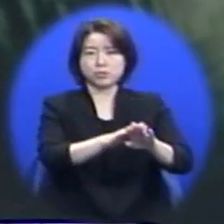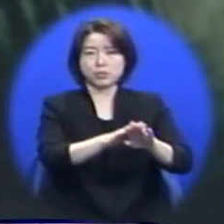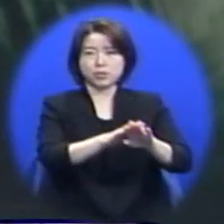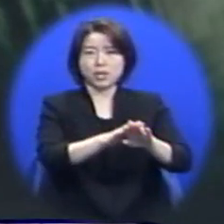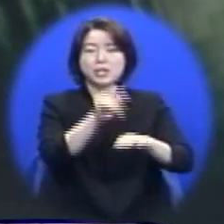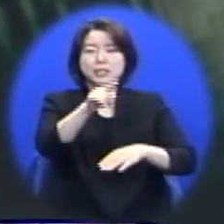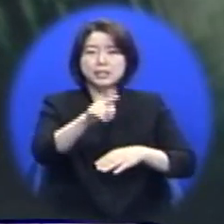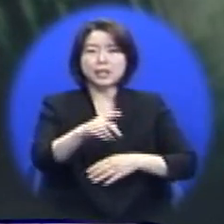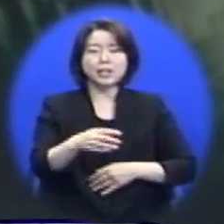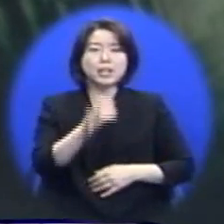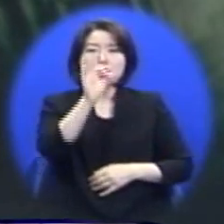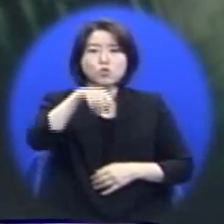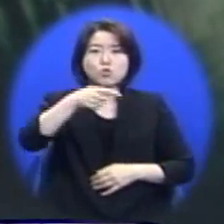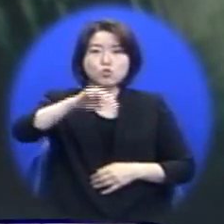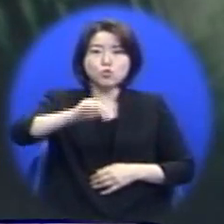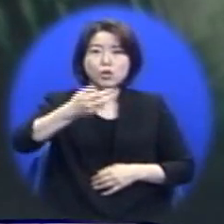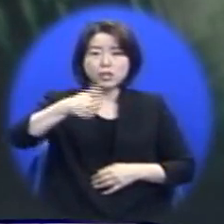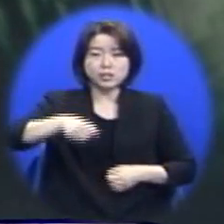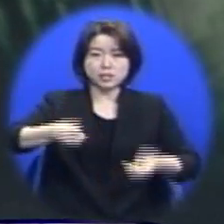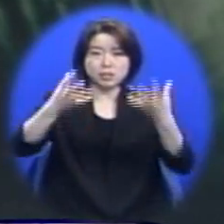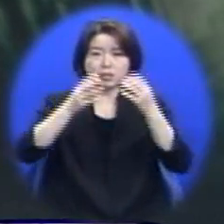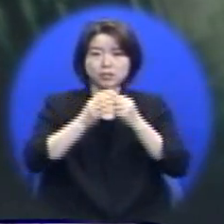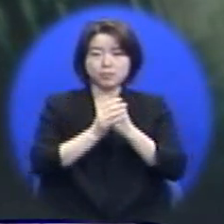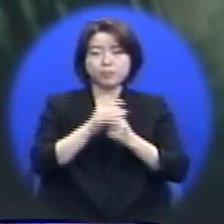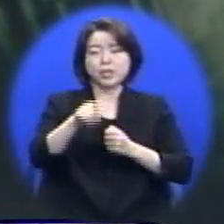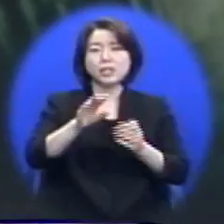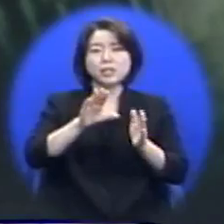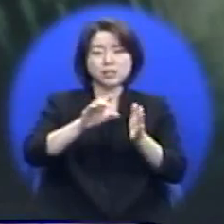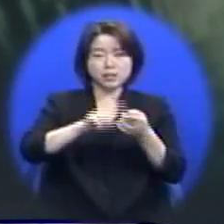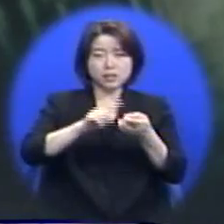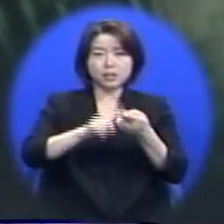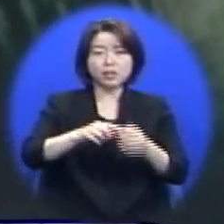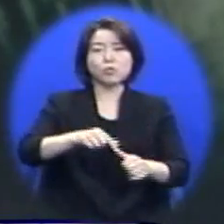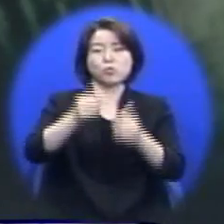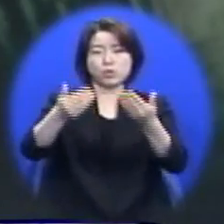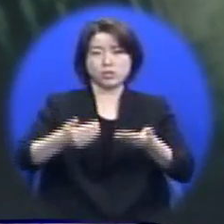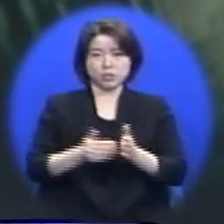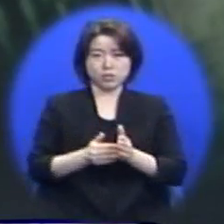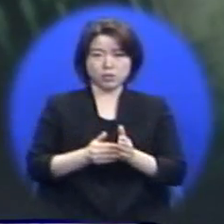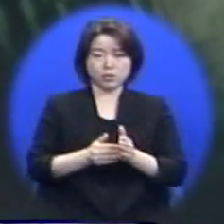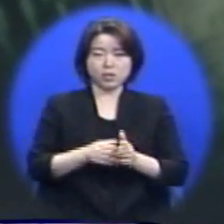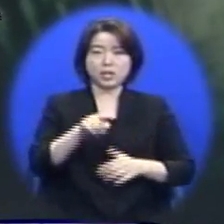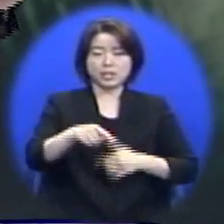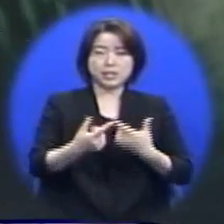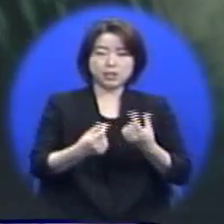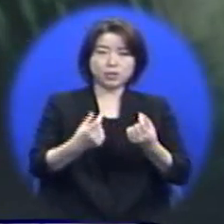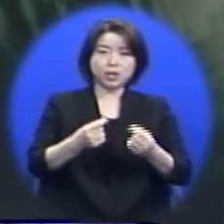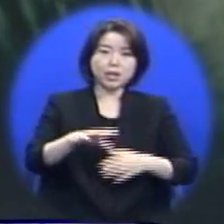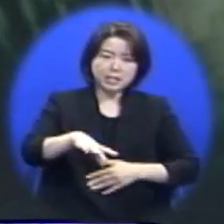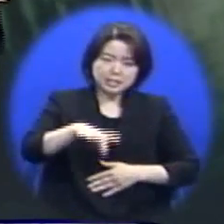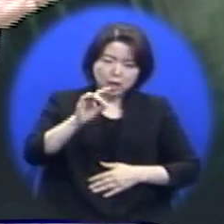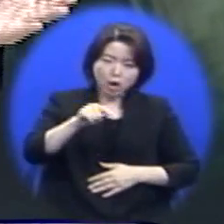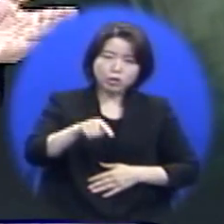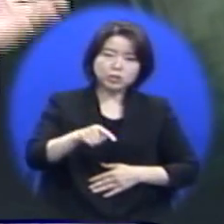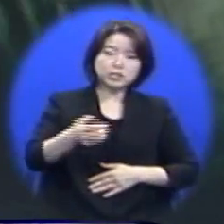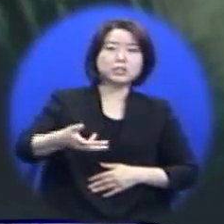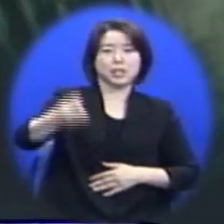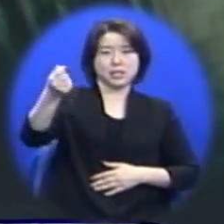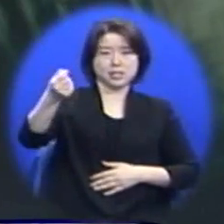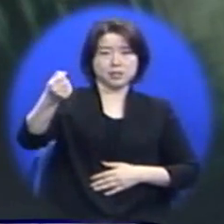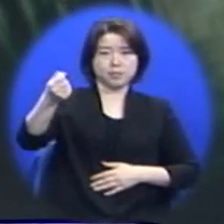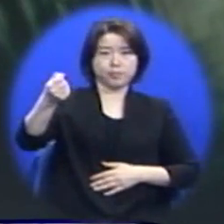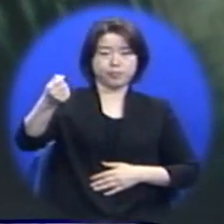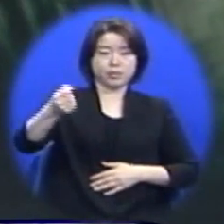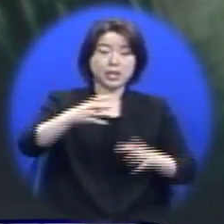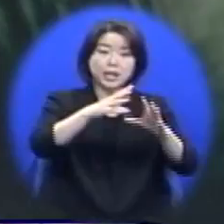주셨어요. 그리고는 하나님이 모든 첫 것은 다 내 것이라. 이스라엘 백성들의 모든 첫 것도 사실은 다